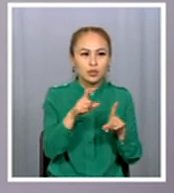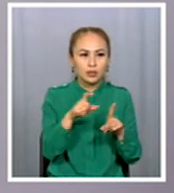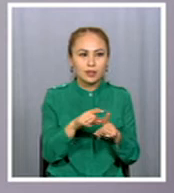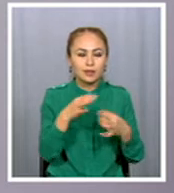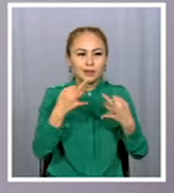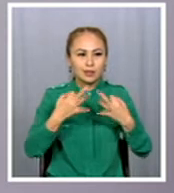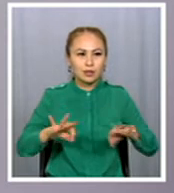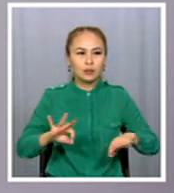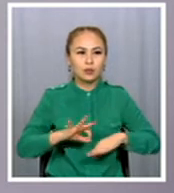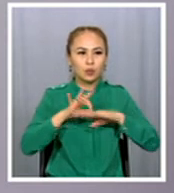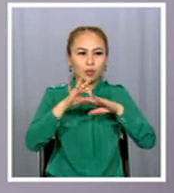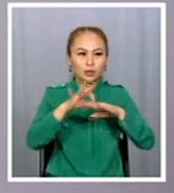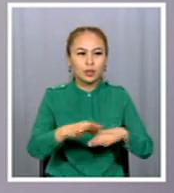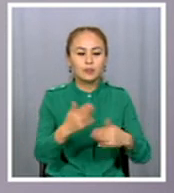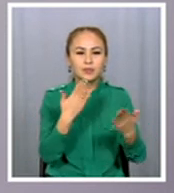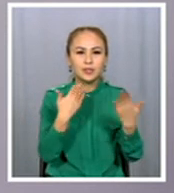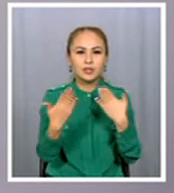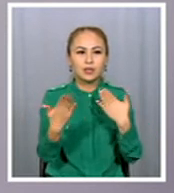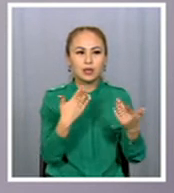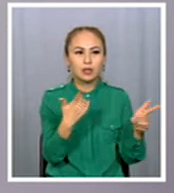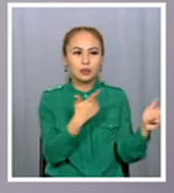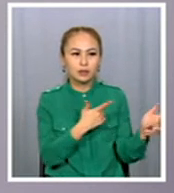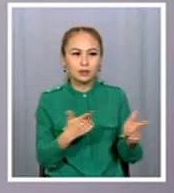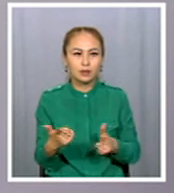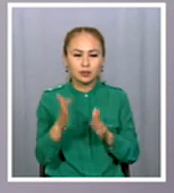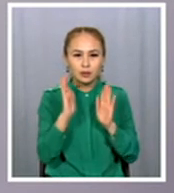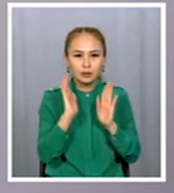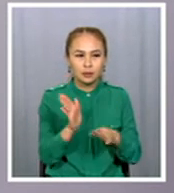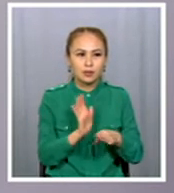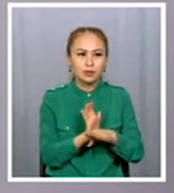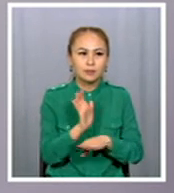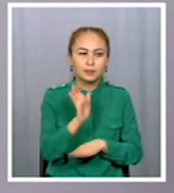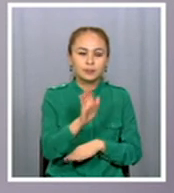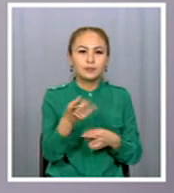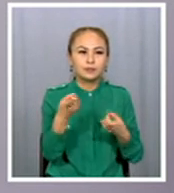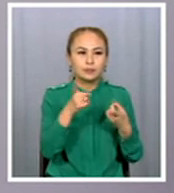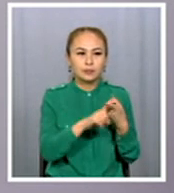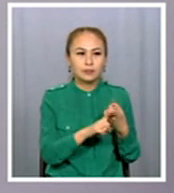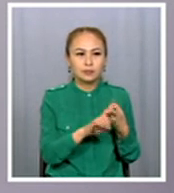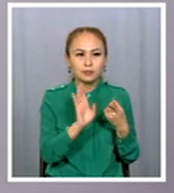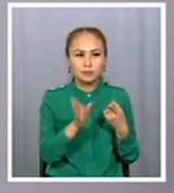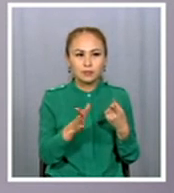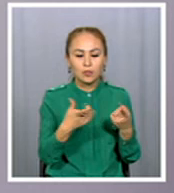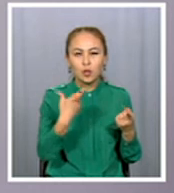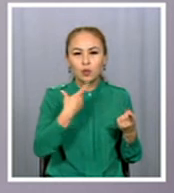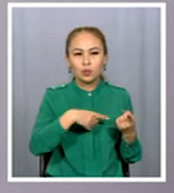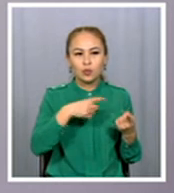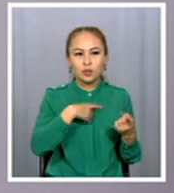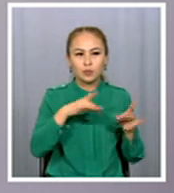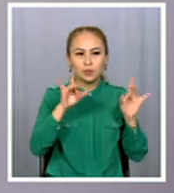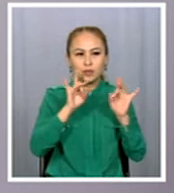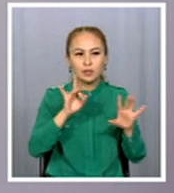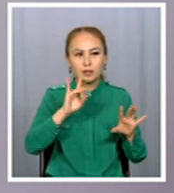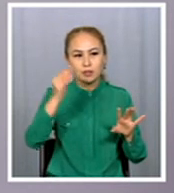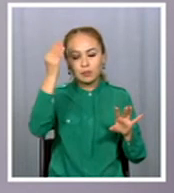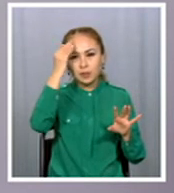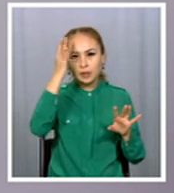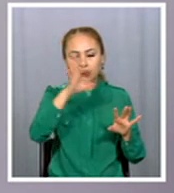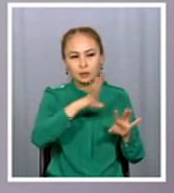сөздерді еркін қолданып, диалогке даярлықсыз қатыстыңыздар. Өз